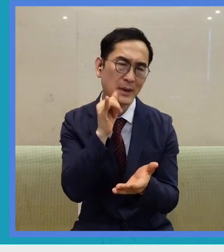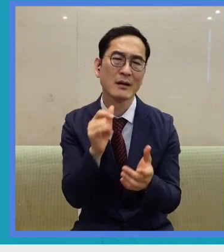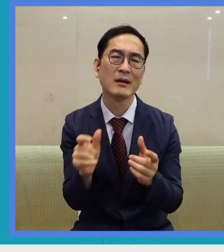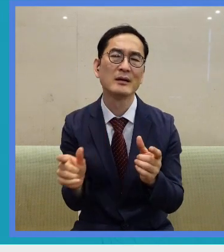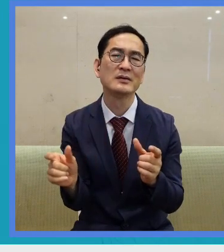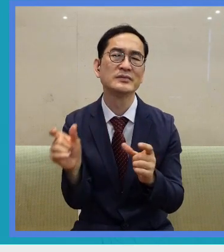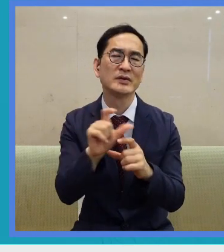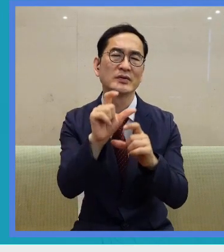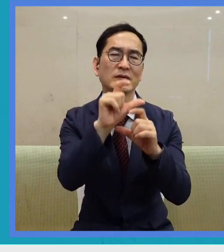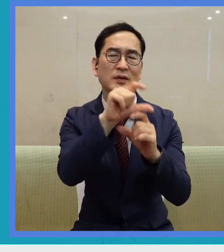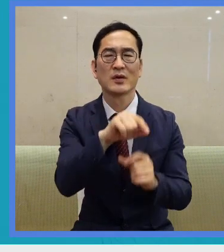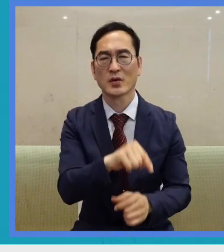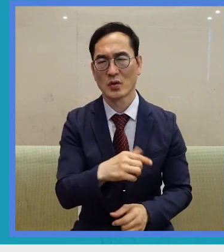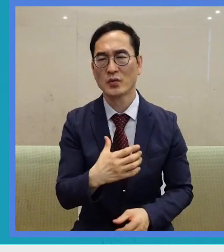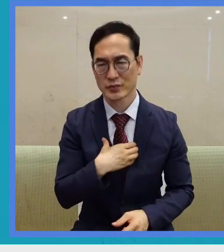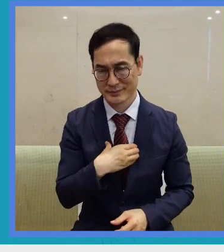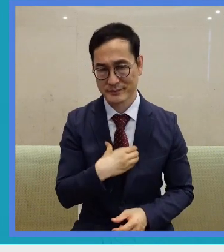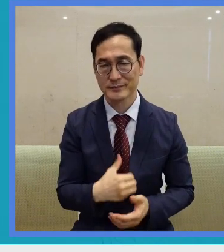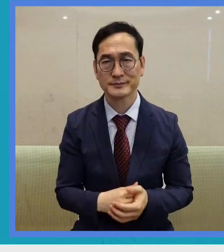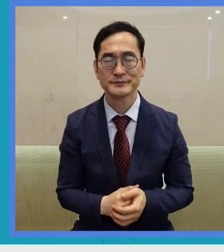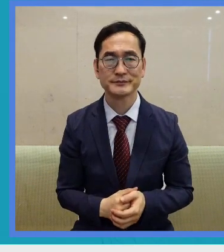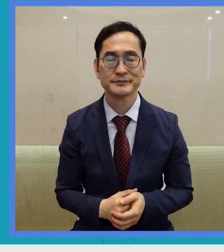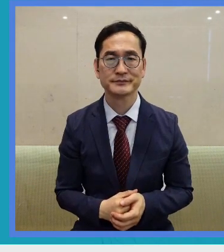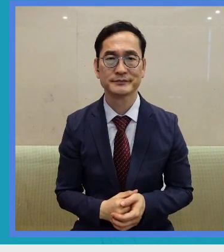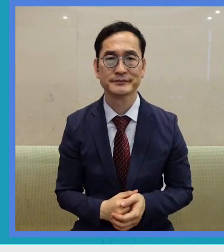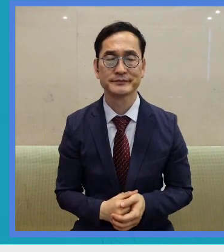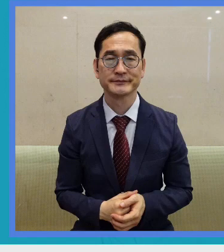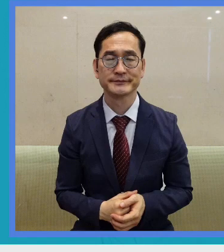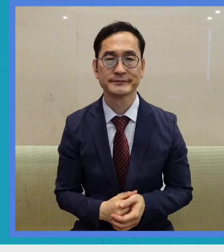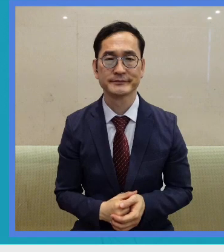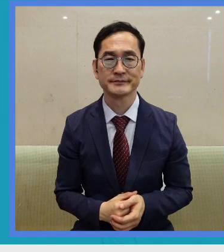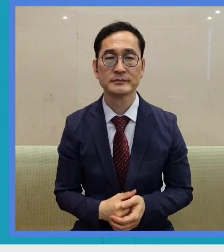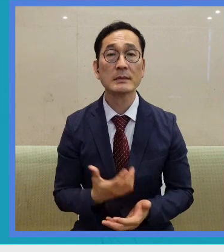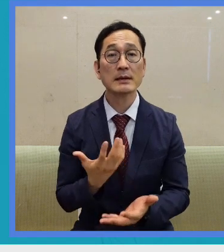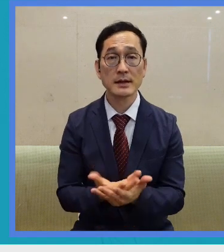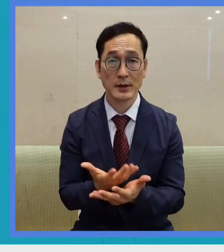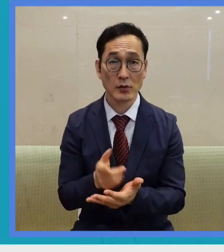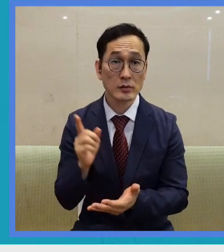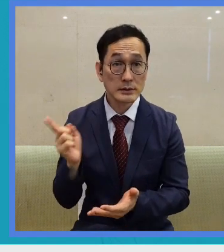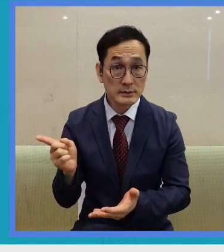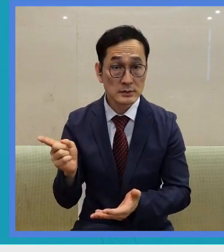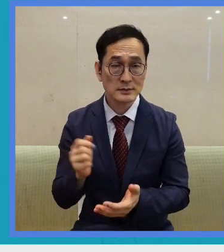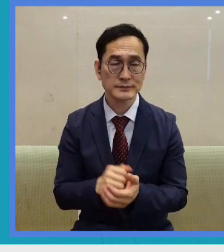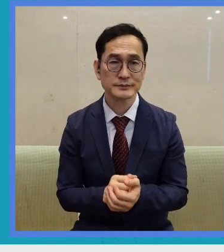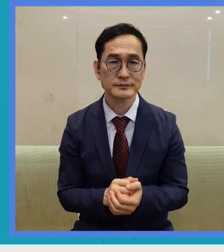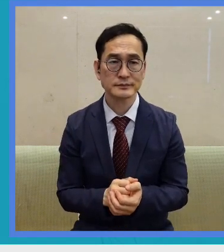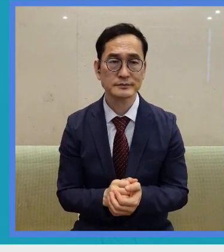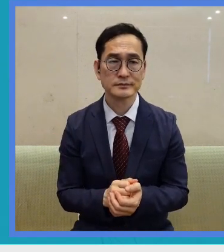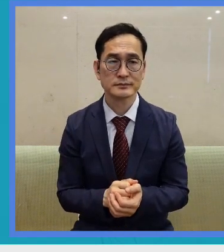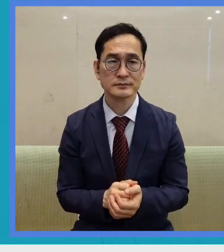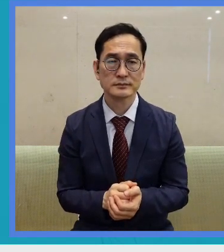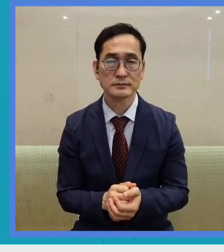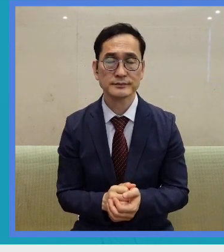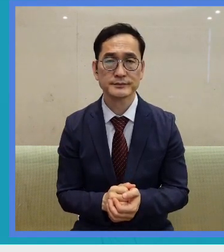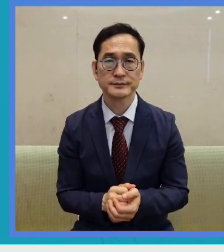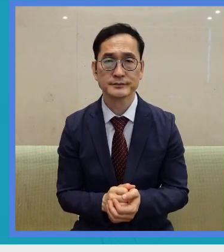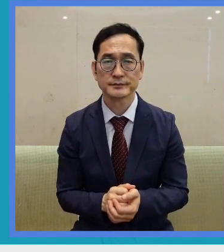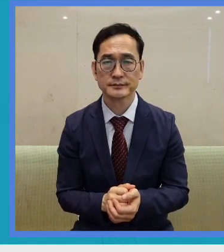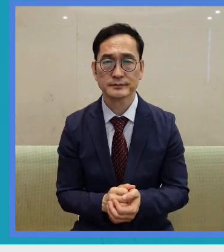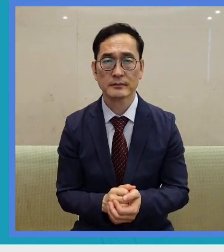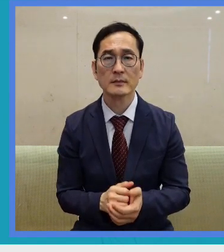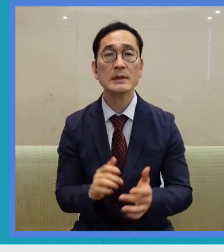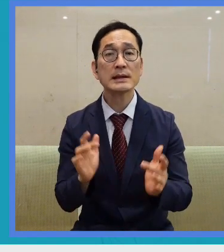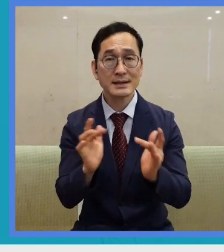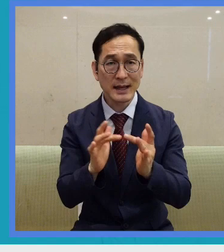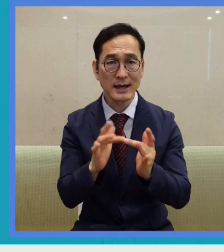얘기를 하고 있습니다. 지금 보시는 그 자료는요, 3,600명 정도로 이제 그 온라인